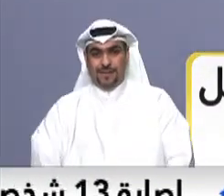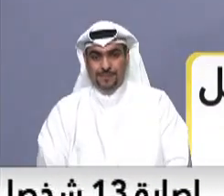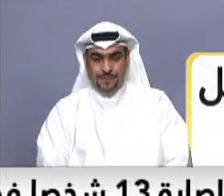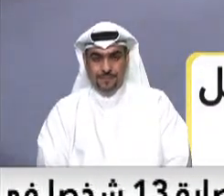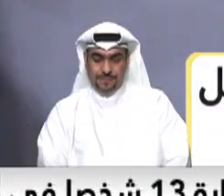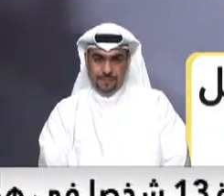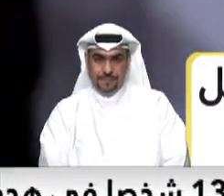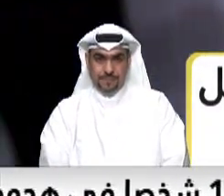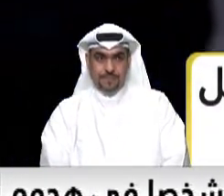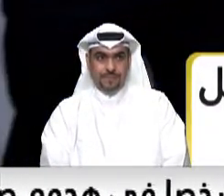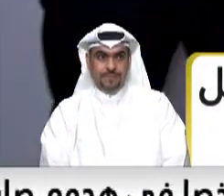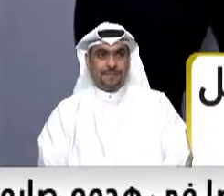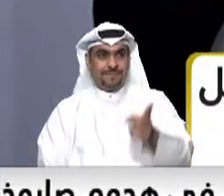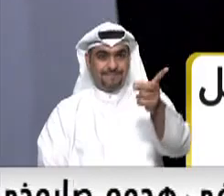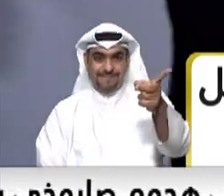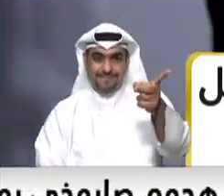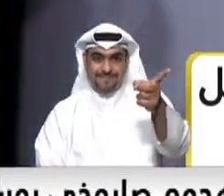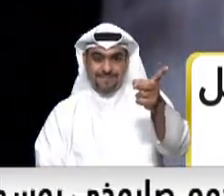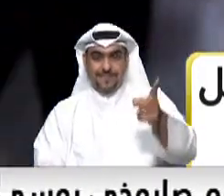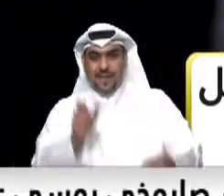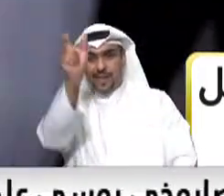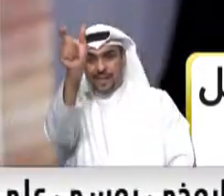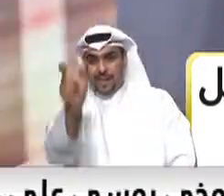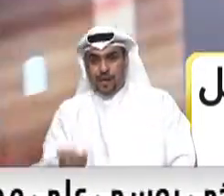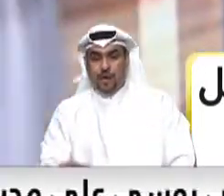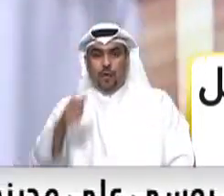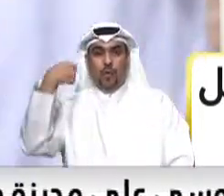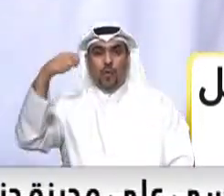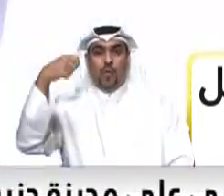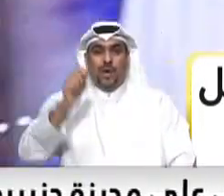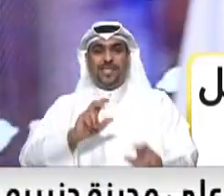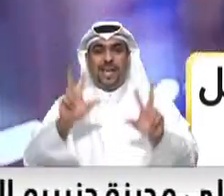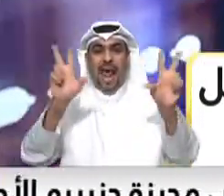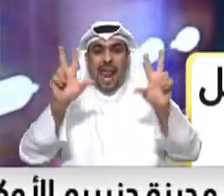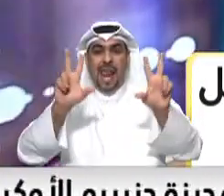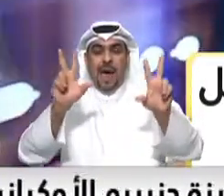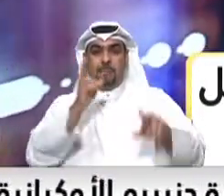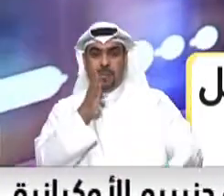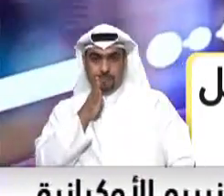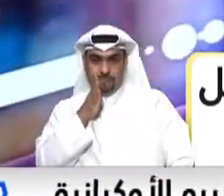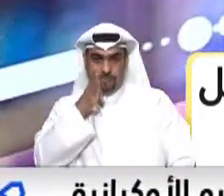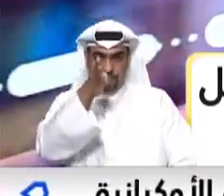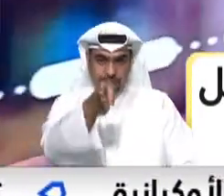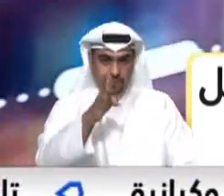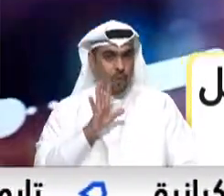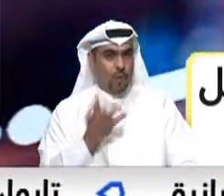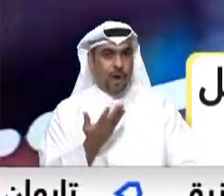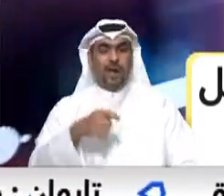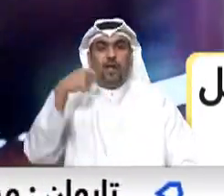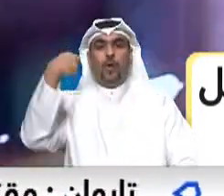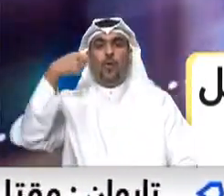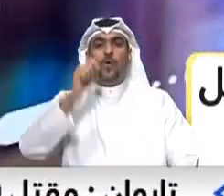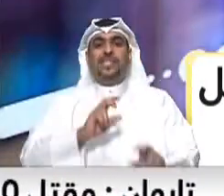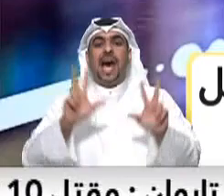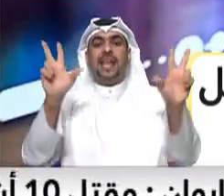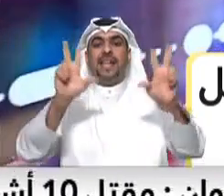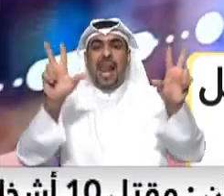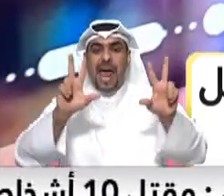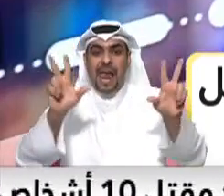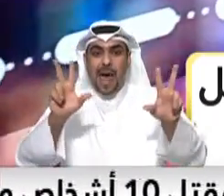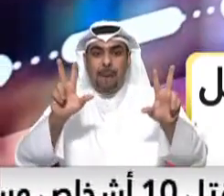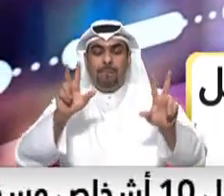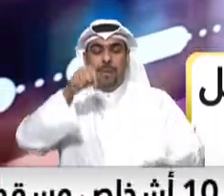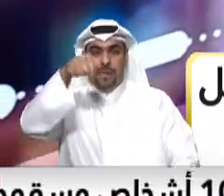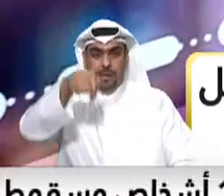الكويتيه على مدى ايام متواصله كثفت وزاره الاعلام جهودها بمختلف الكوادر الفنيه والهندسيه